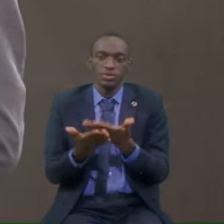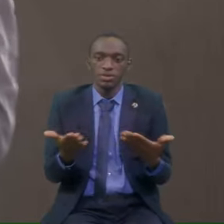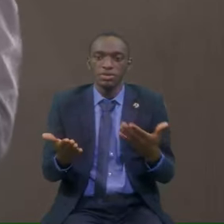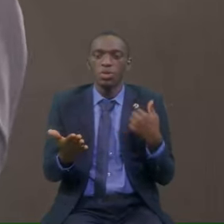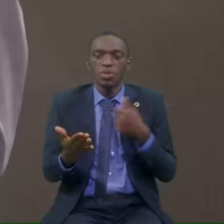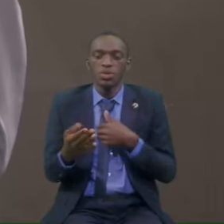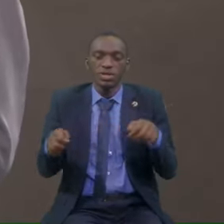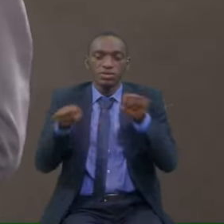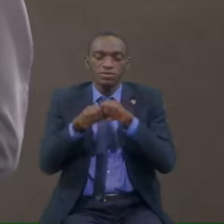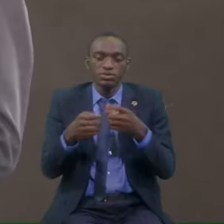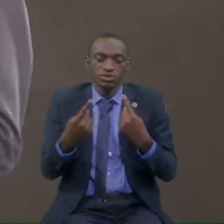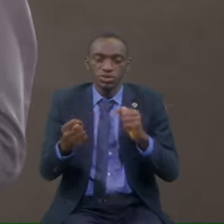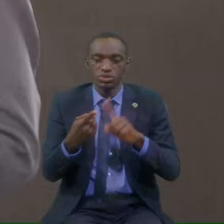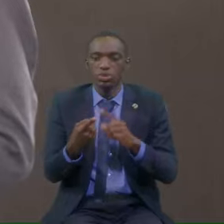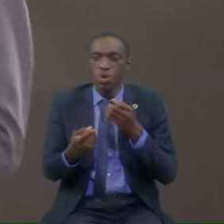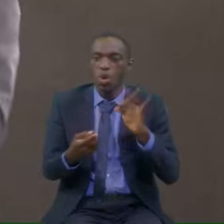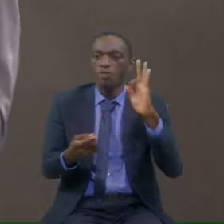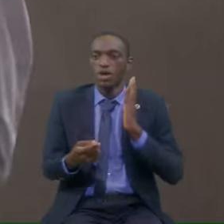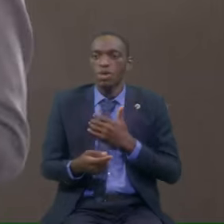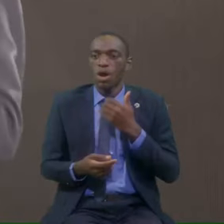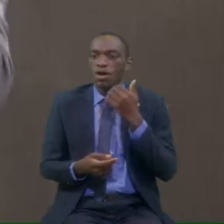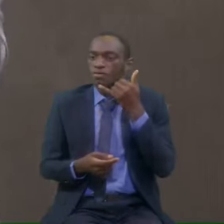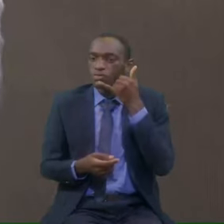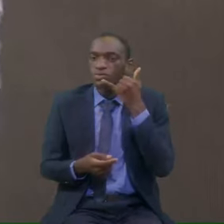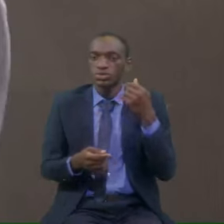et nous essayons d'éteindre nos téléphones